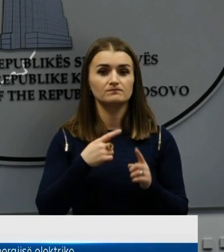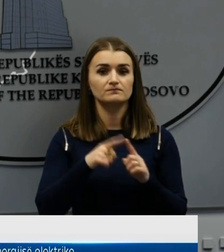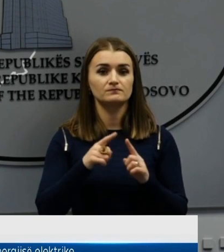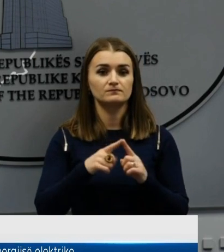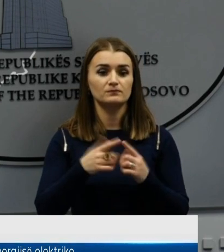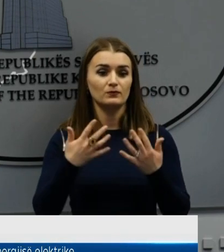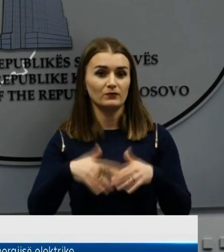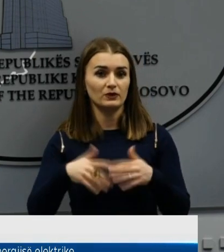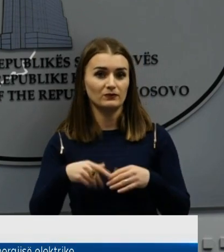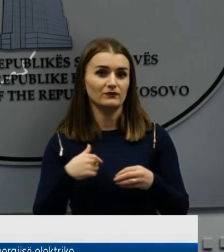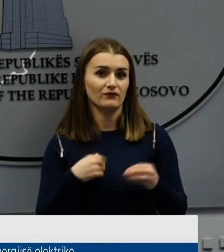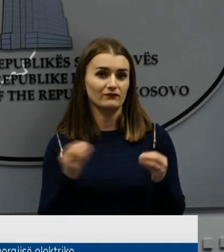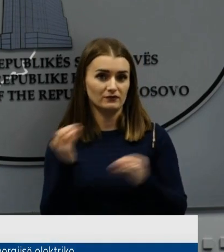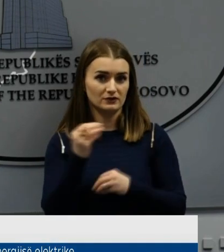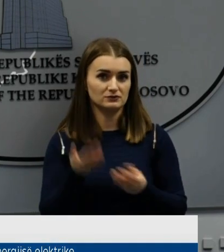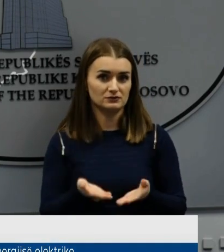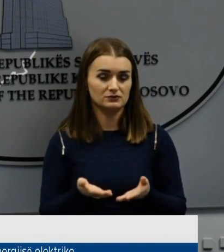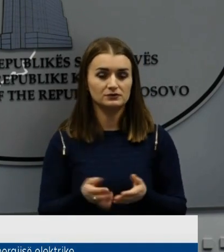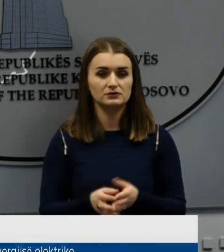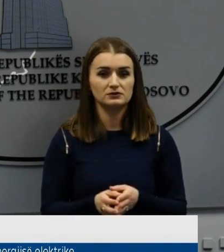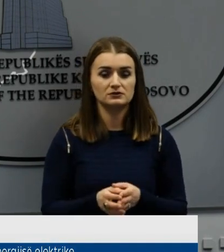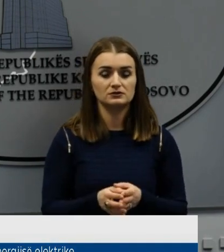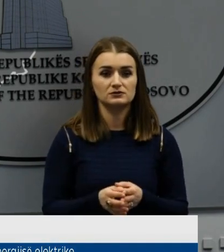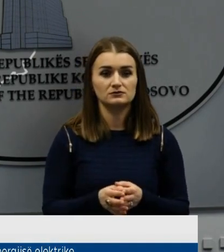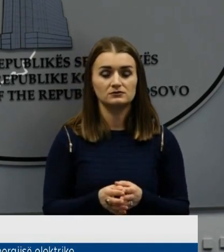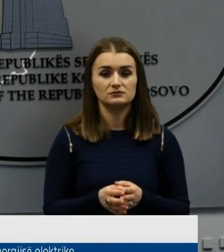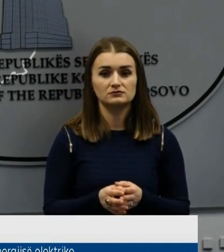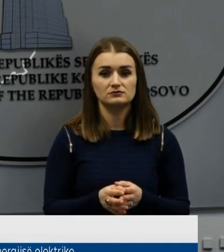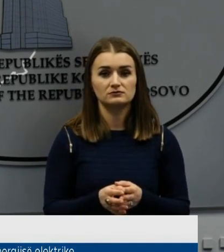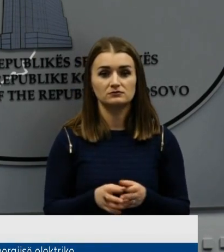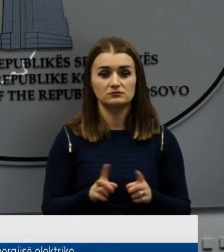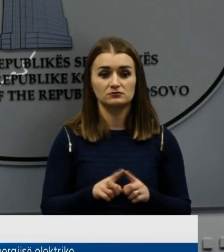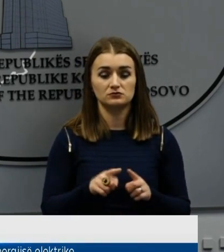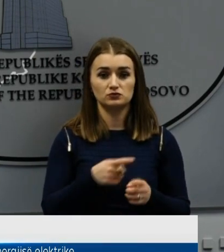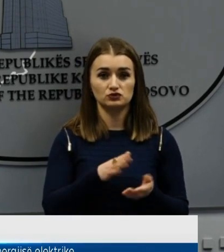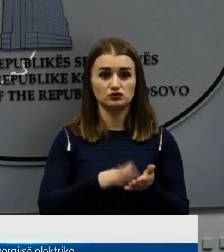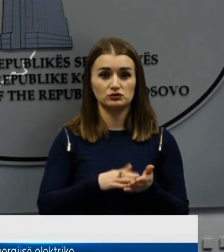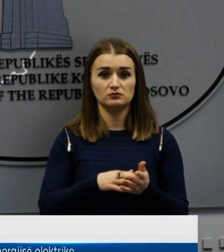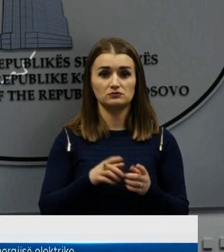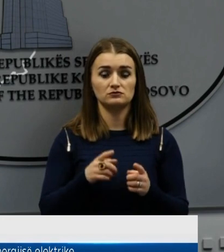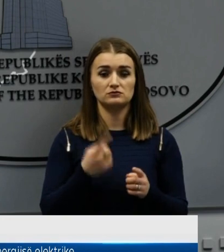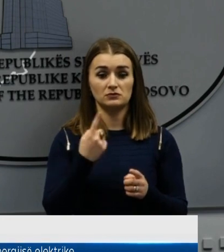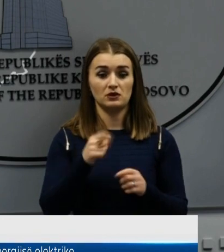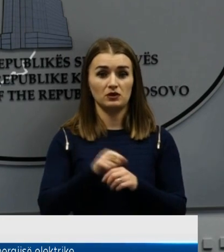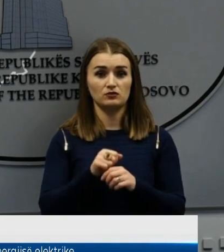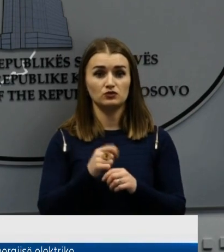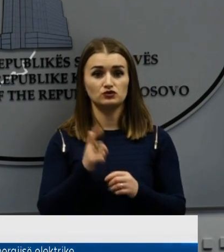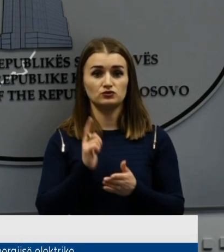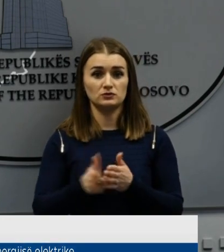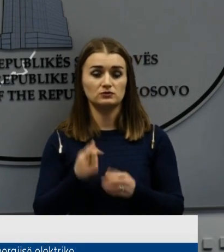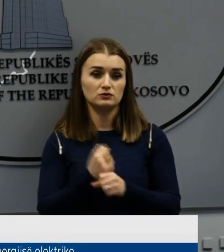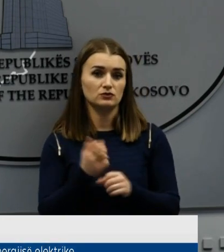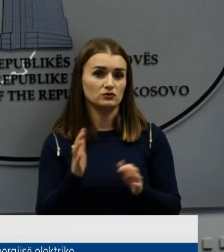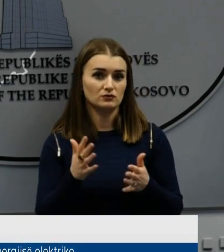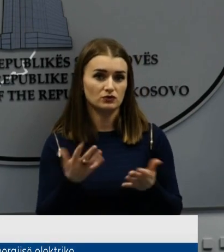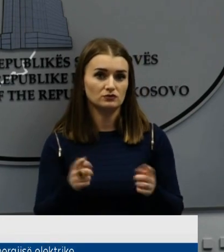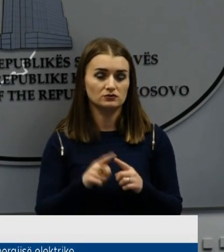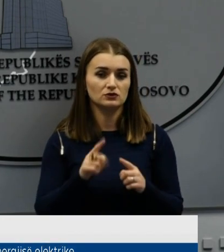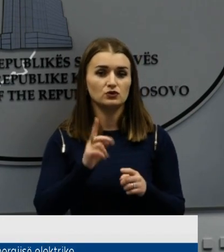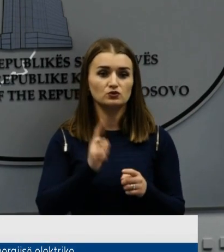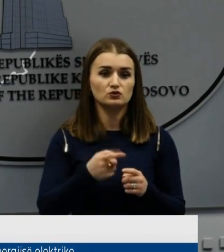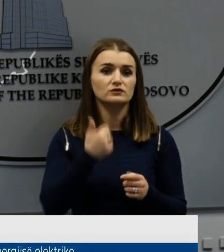energjisë. Fatkeqësisht, kjo nuk është diçka që bëhet brenda muajve, madje duhen me vite të tëra për të ndërtuar kapacitetet e